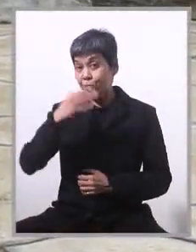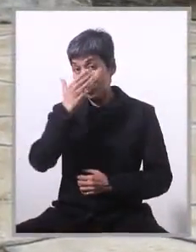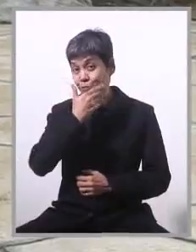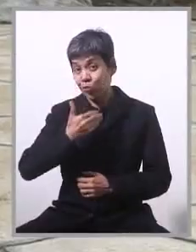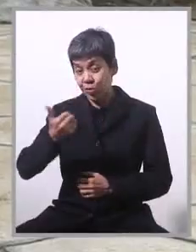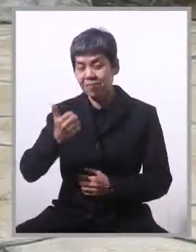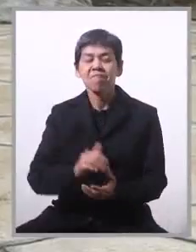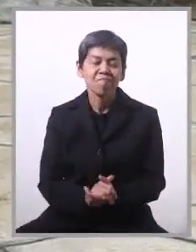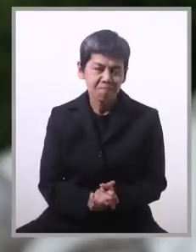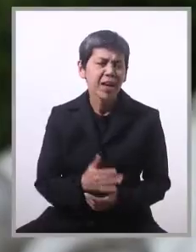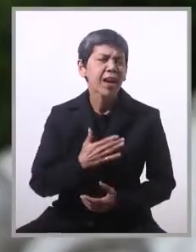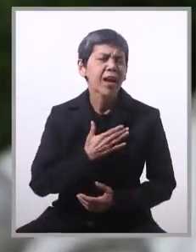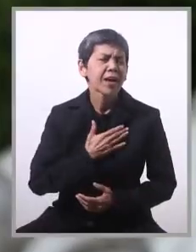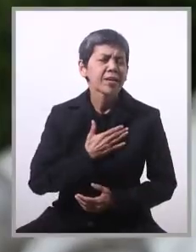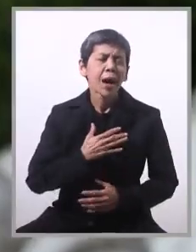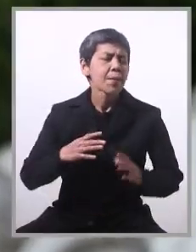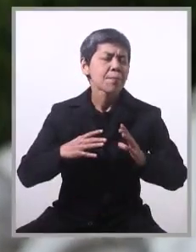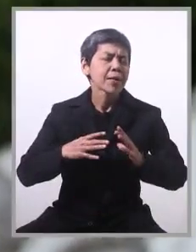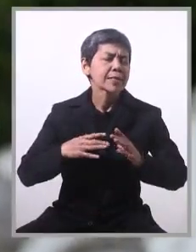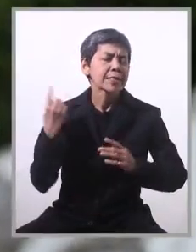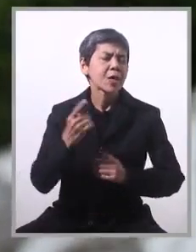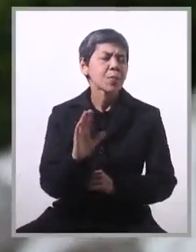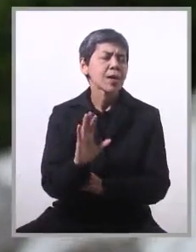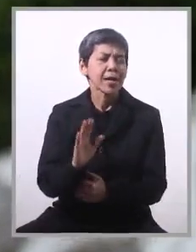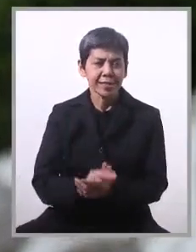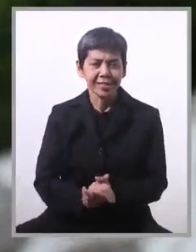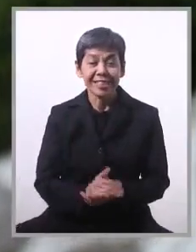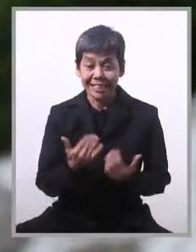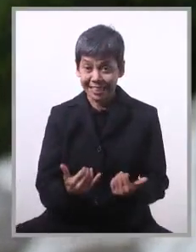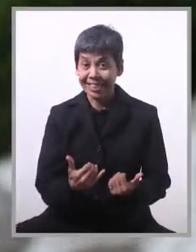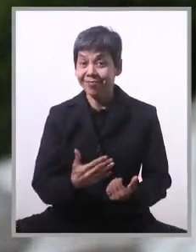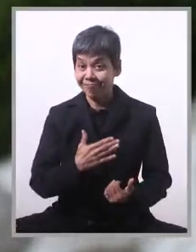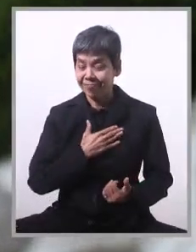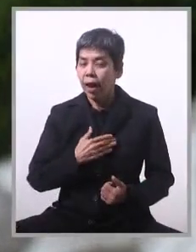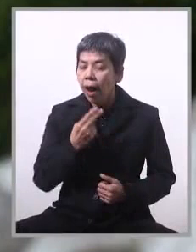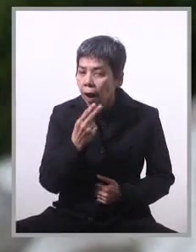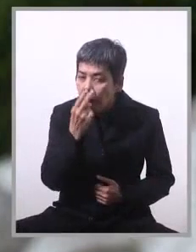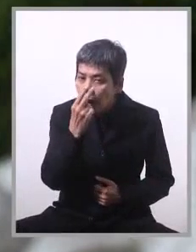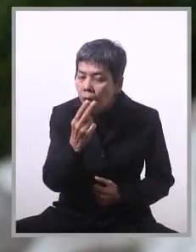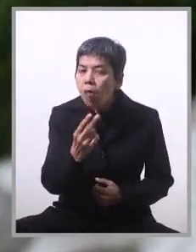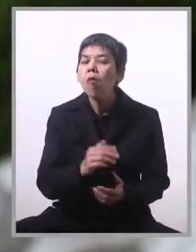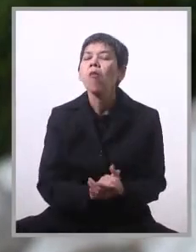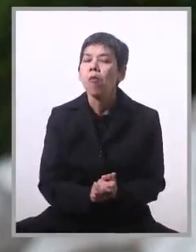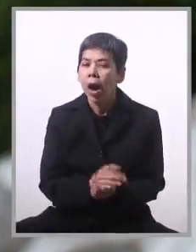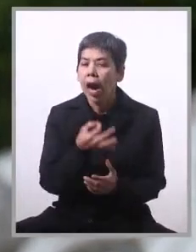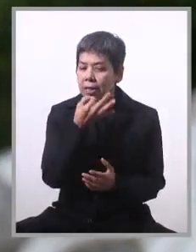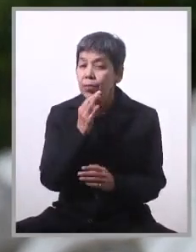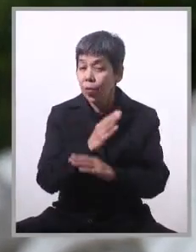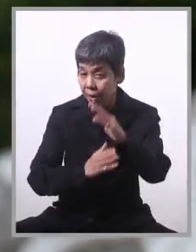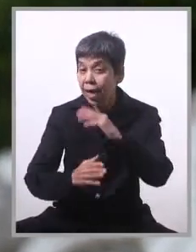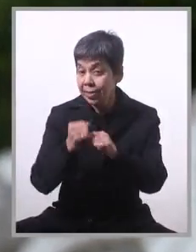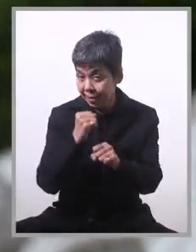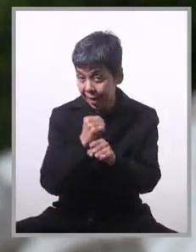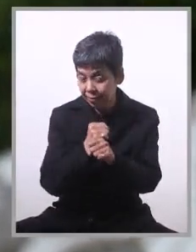ที่สวยงามแบบนี้นะคะอุ๋ยก็ไม่ได้มาพักผ่อนหรือว่ามาท่องเที่ยวหรอกค่ะแต่ว่าวันนี้เนี่ยอุ๋ยจะพาคุณผู้ชมมาดูอีกหนึ่งอาชีพของ